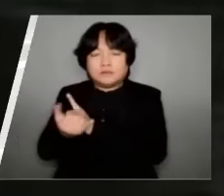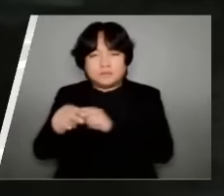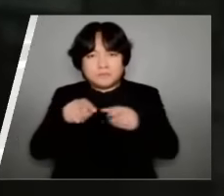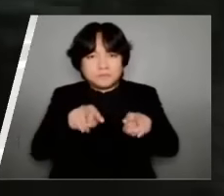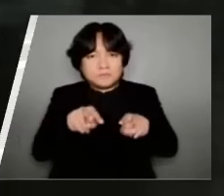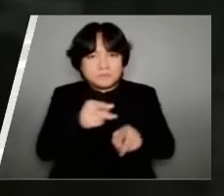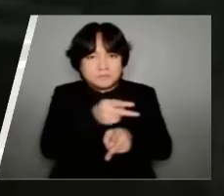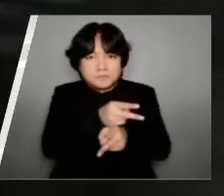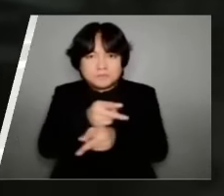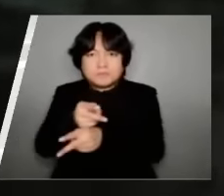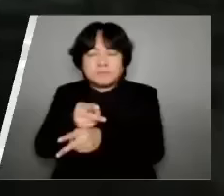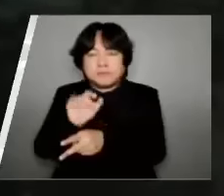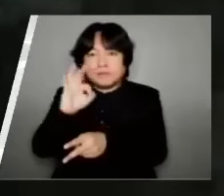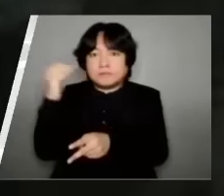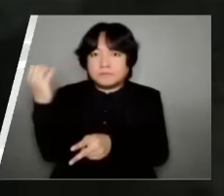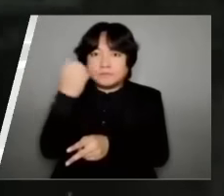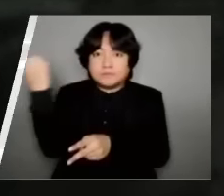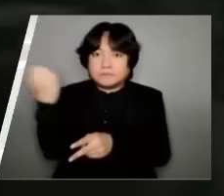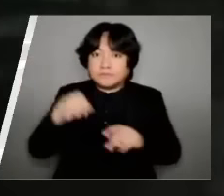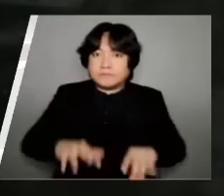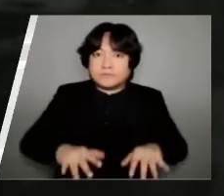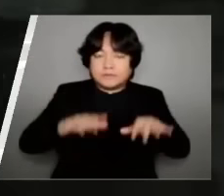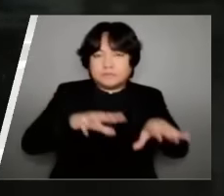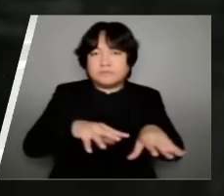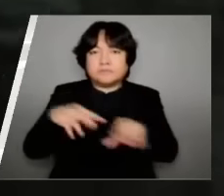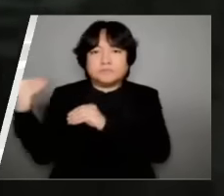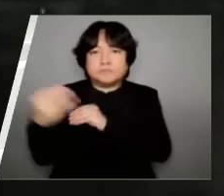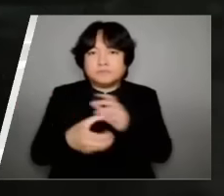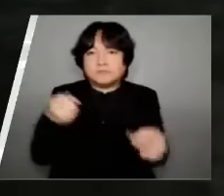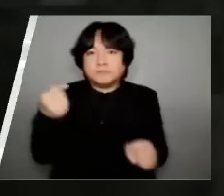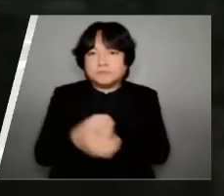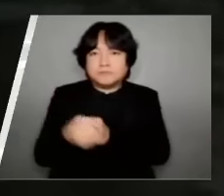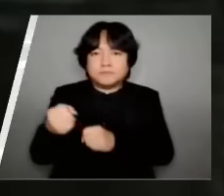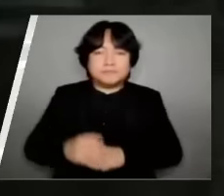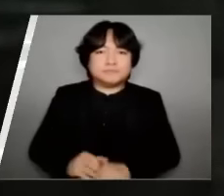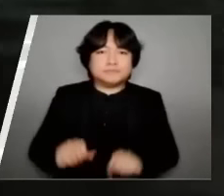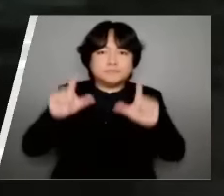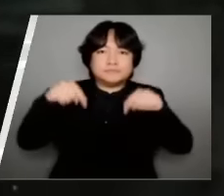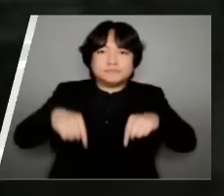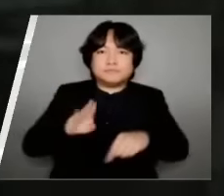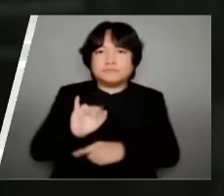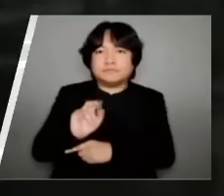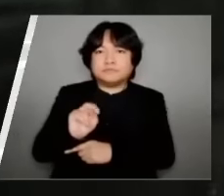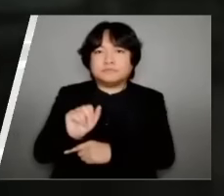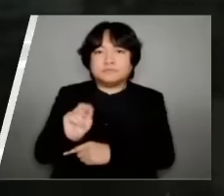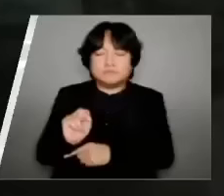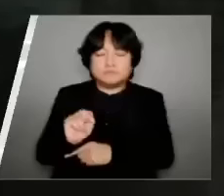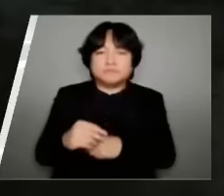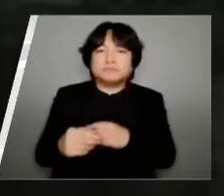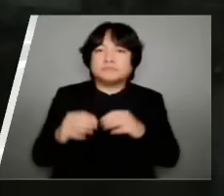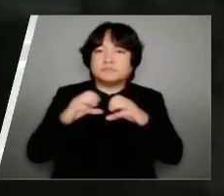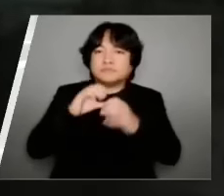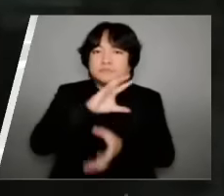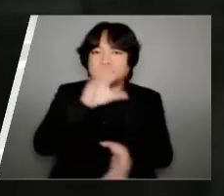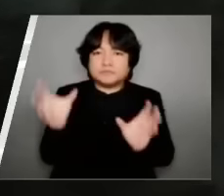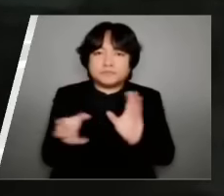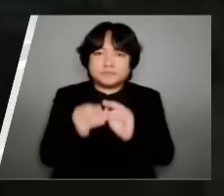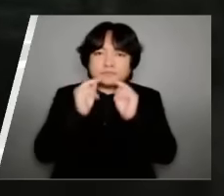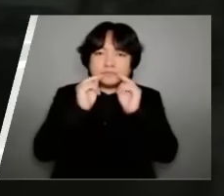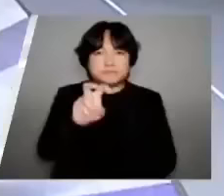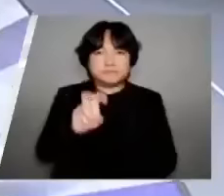residente sakali mang tumaas ang tubig. At live mula rito sa Binyan, Laguna, para sa GMA Integrated News, ako si Nico Wahe, ang inyong saksi.